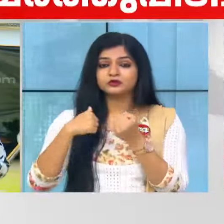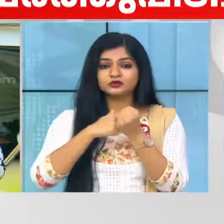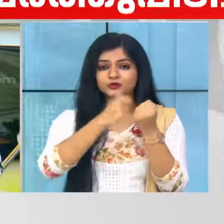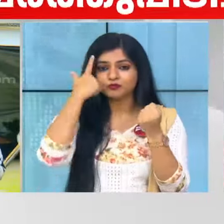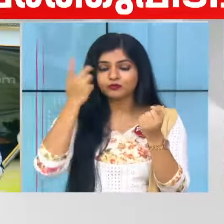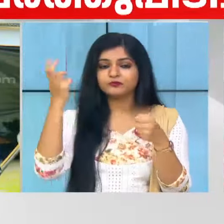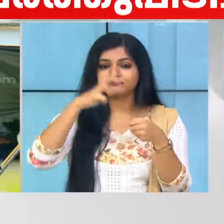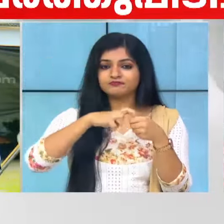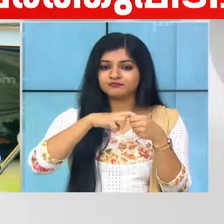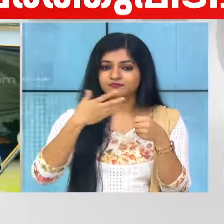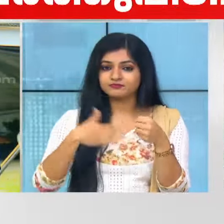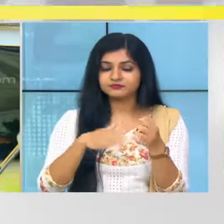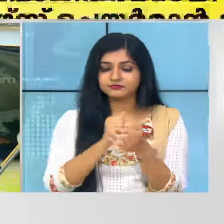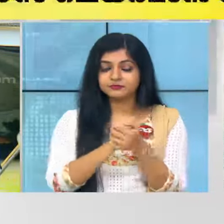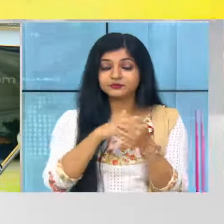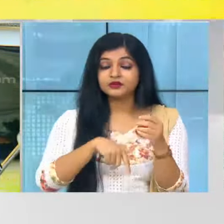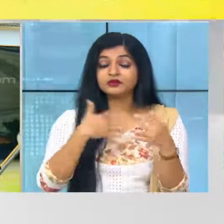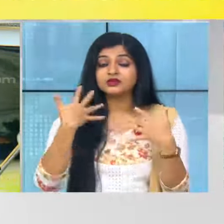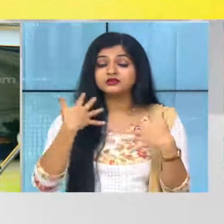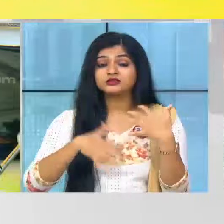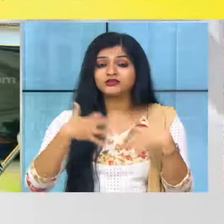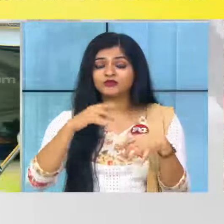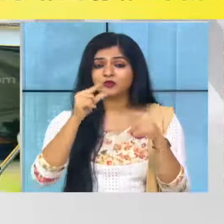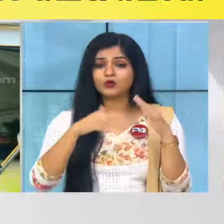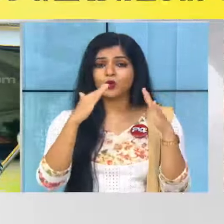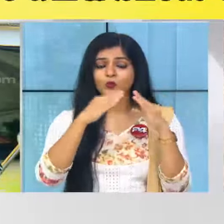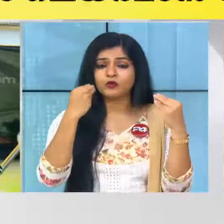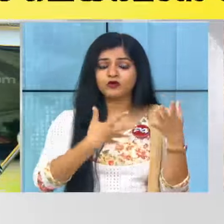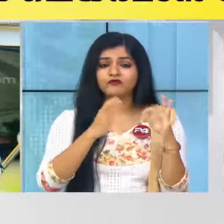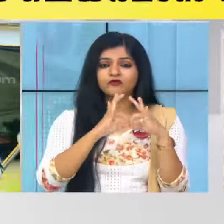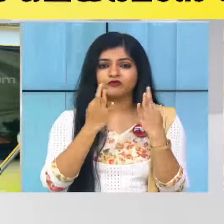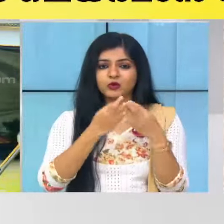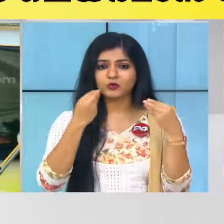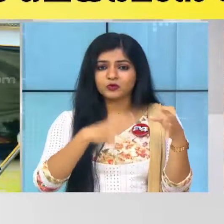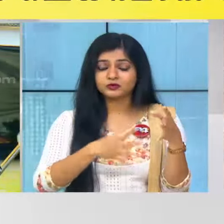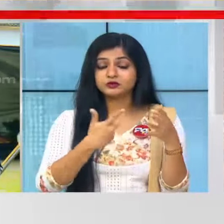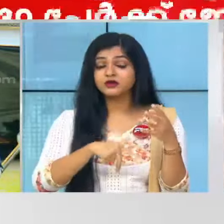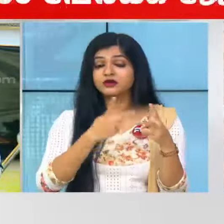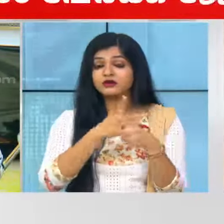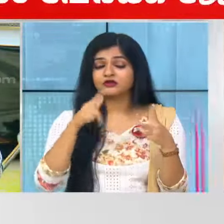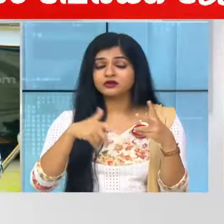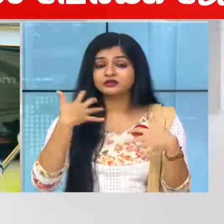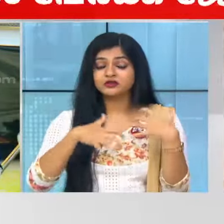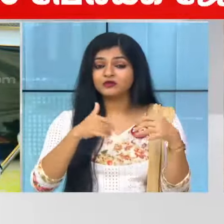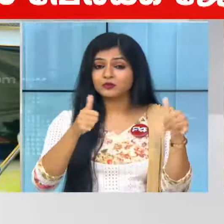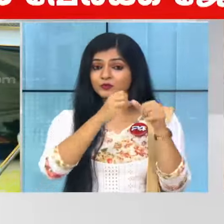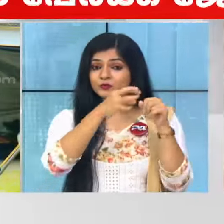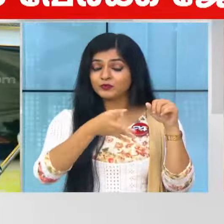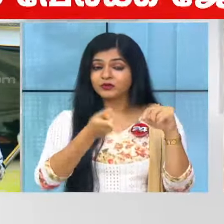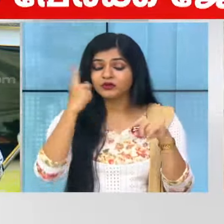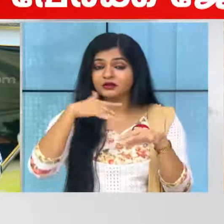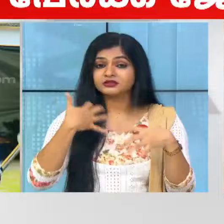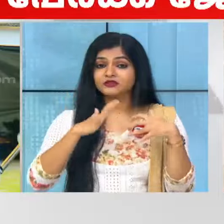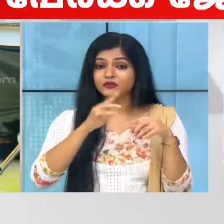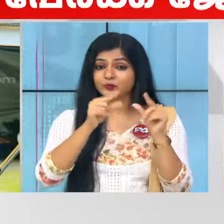എന്നുള്ളതാണ് ഒന്ന് ഈ ദുരന്തത്തിൽ വീട് നഷ്ടപ്പെട്ട അല്ലെങ്കിൽ ബന്ധുക്കളെ നഷ്ടപ്പെട്ട അങ്ങനെ എല്ലാ മേഖലയിലും അല്ലെങ്കിൽ അവിടെ താമസിച്ചിരുന്ന ആളുകളൊക്കെ